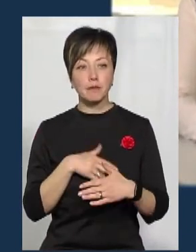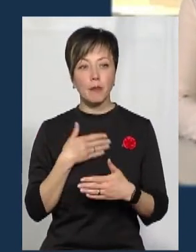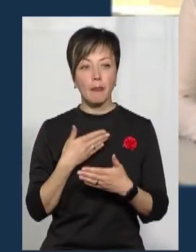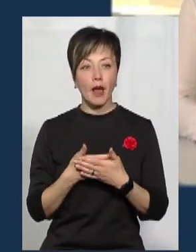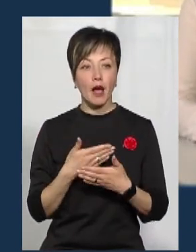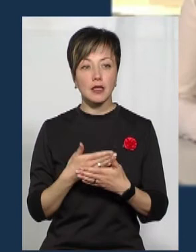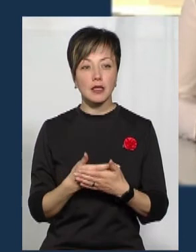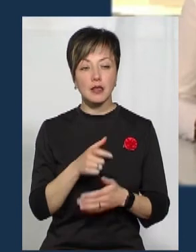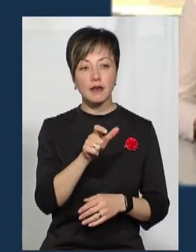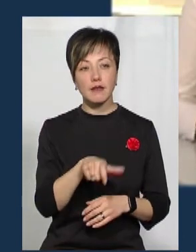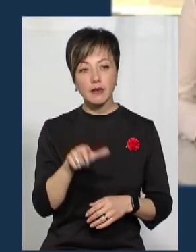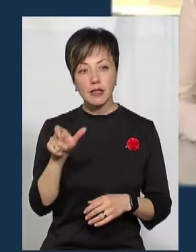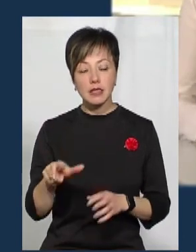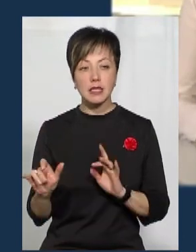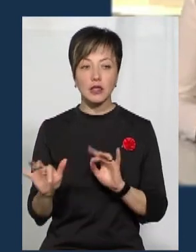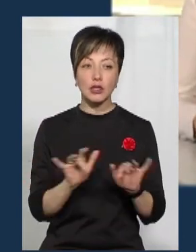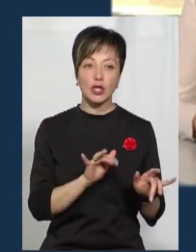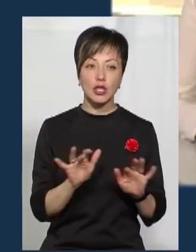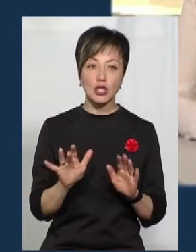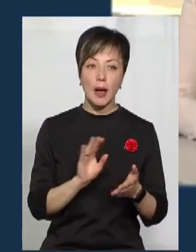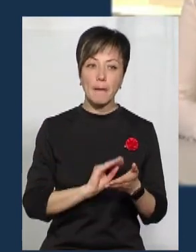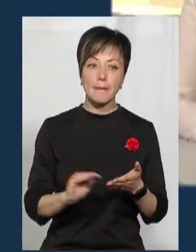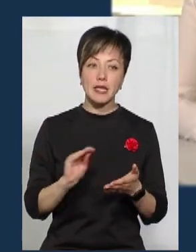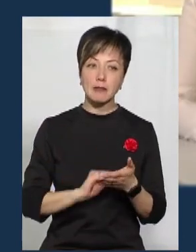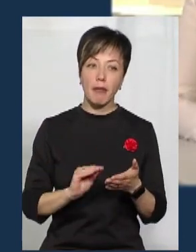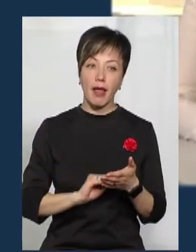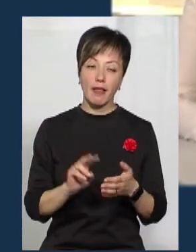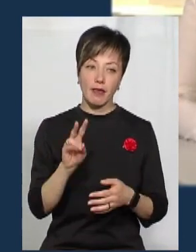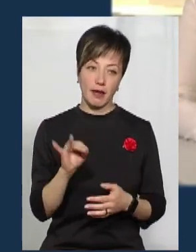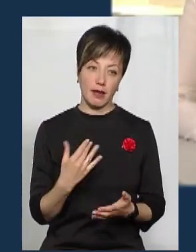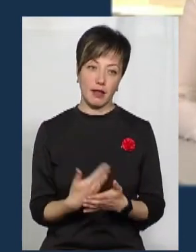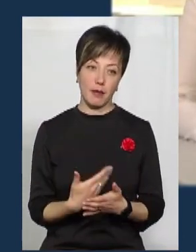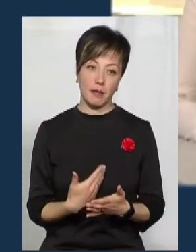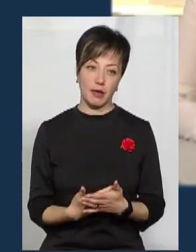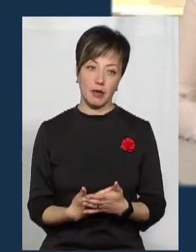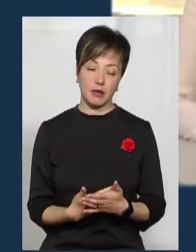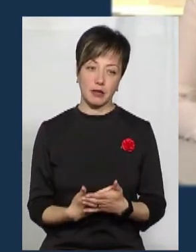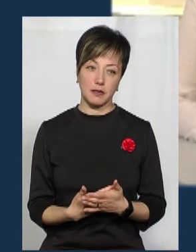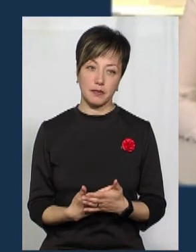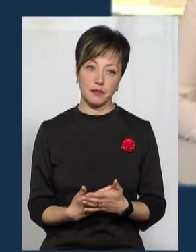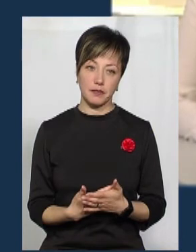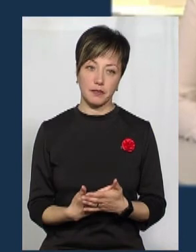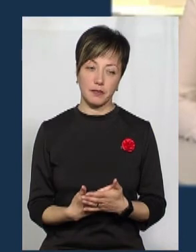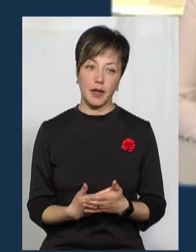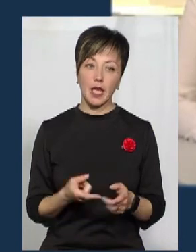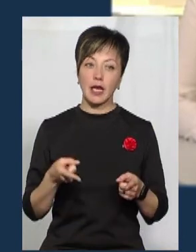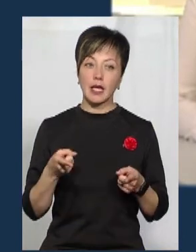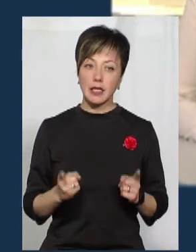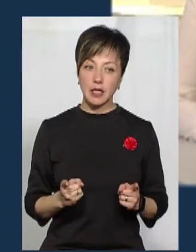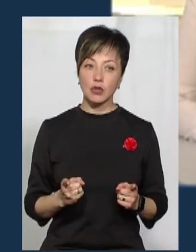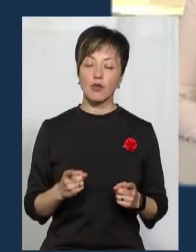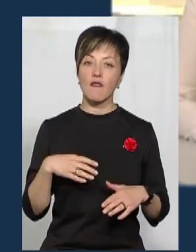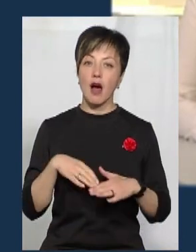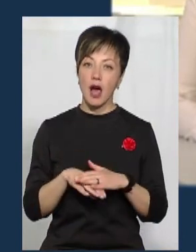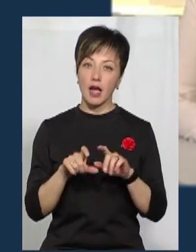громадські активісти, громадські діячі, письменники, наприклад? Ну, дійсно, в